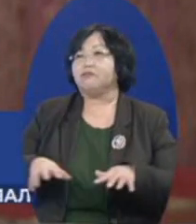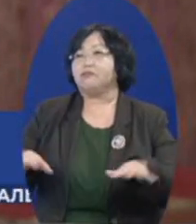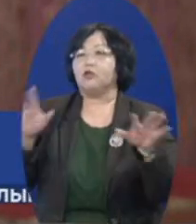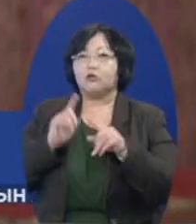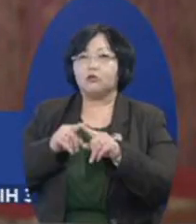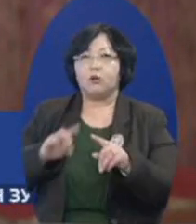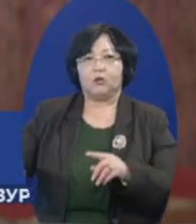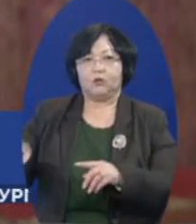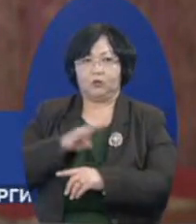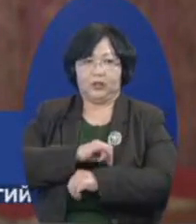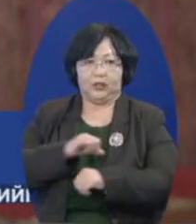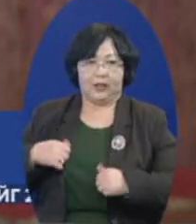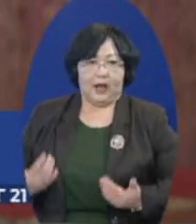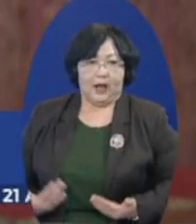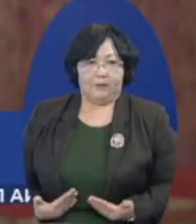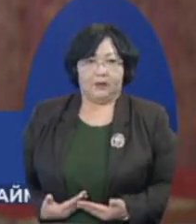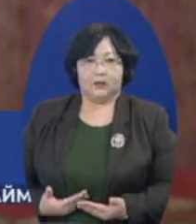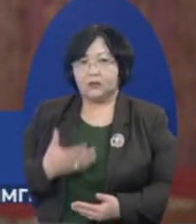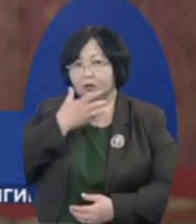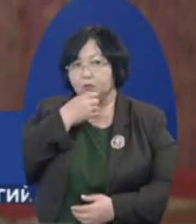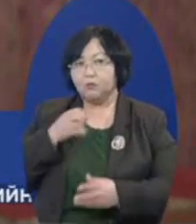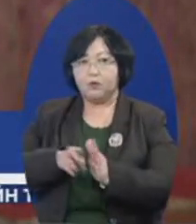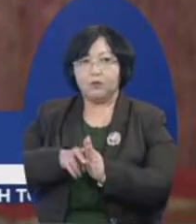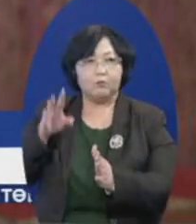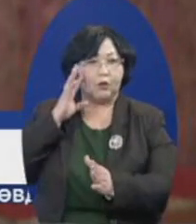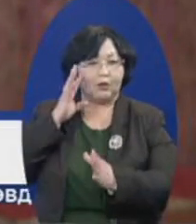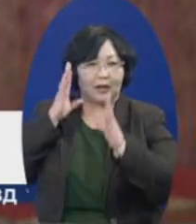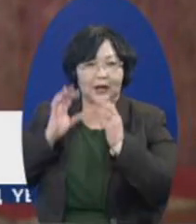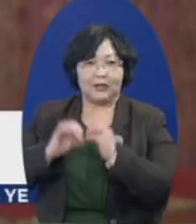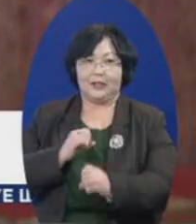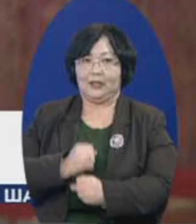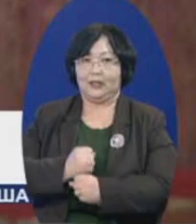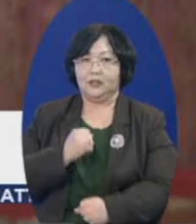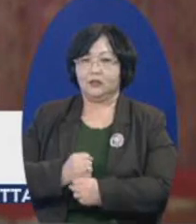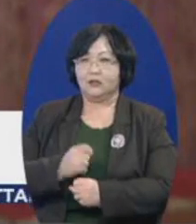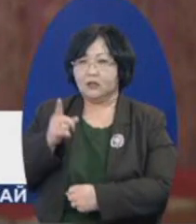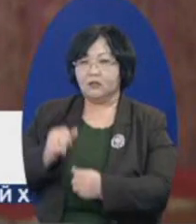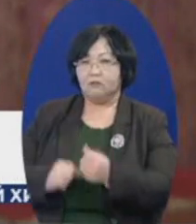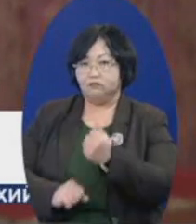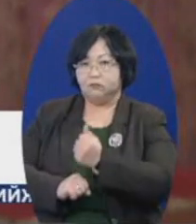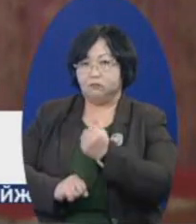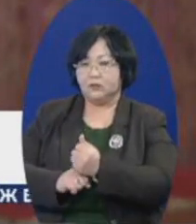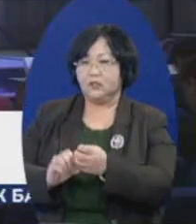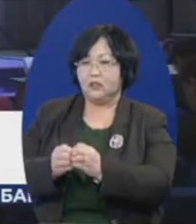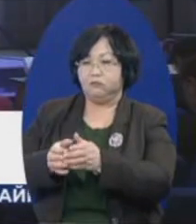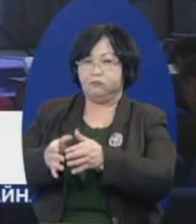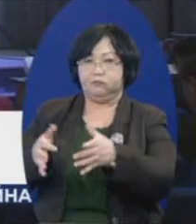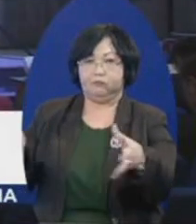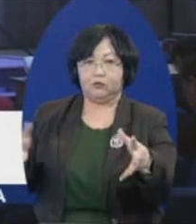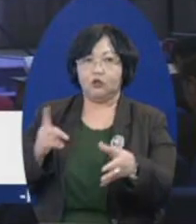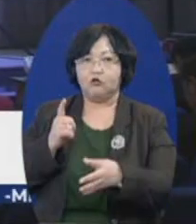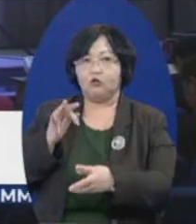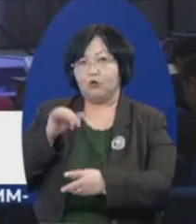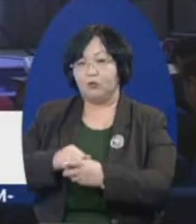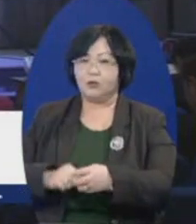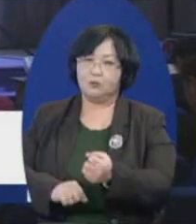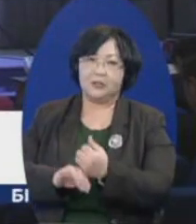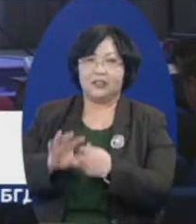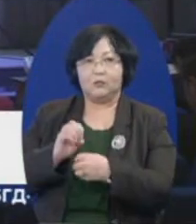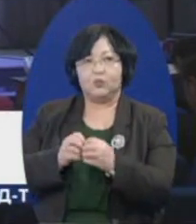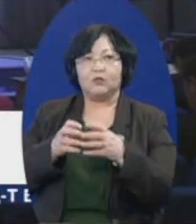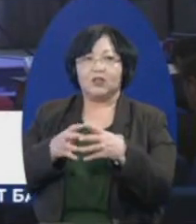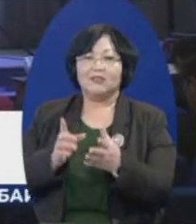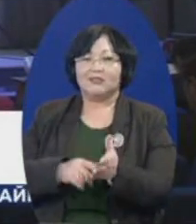одоо олноор байршуулах одоо бодлого явагдаад байна. Тэгхийн тулд одоо тэнд хөрөнгө оруулалтыг нэмэх шаардлагатай. За тайлан төвлөрт